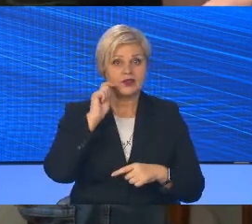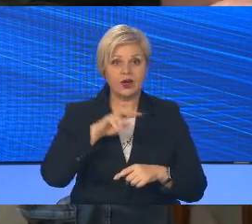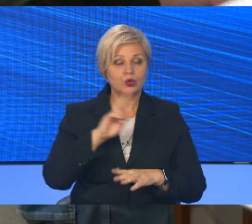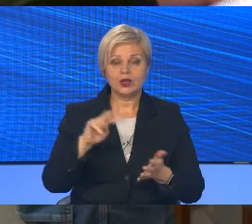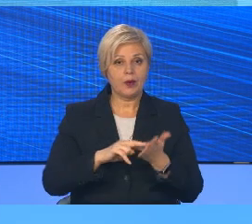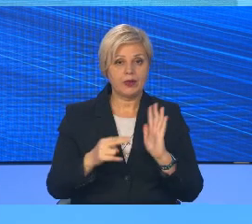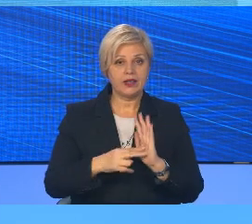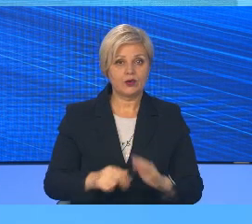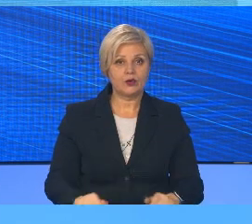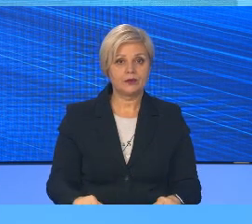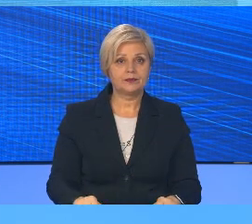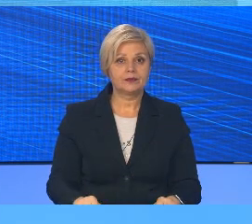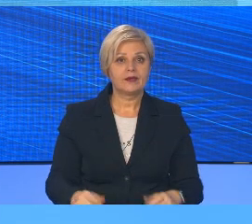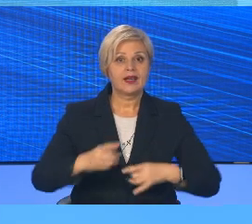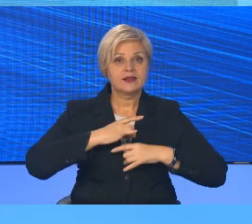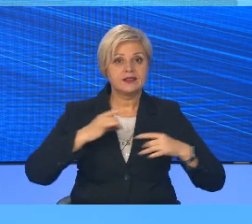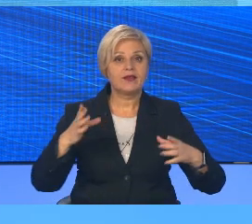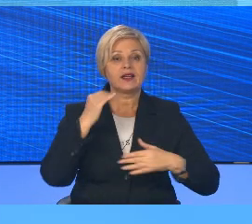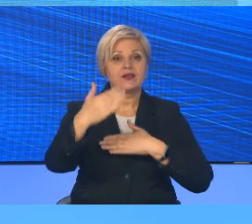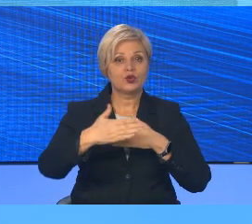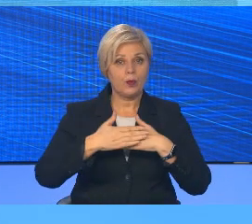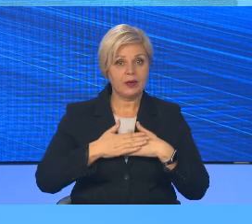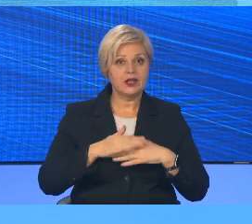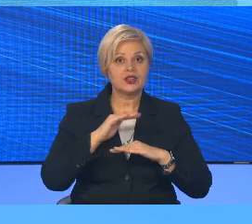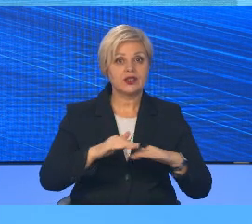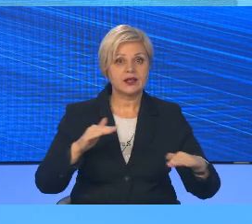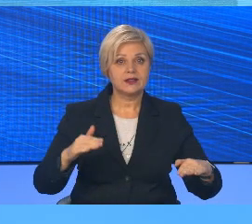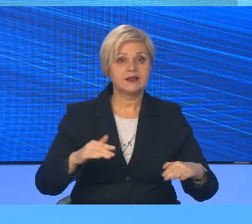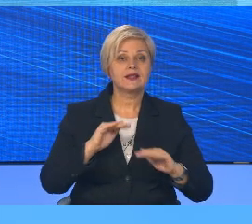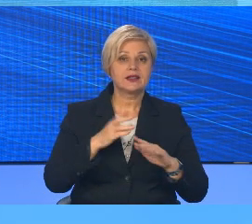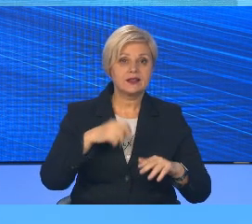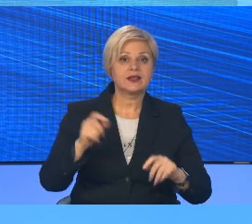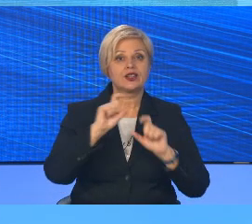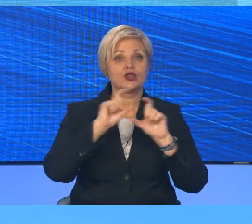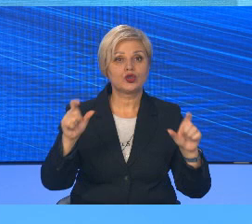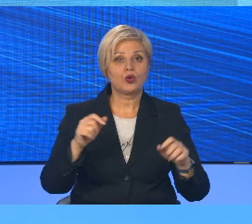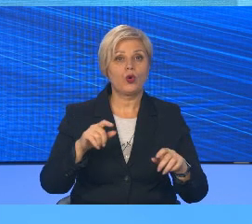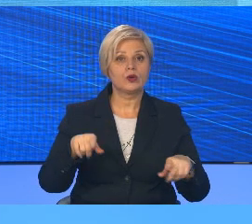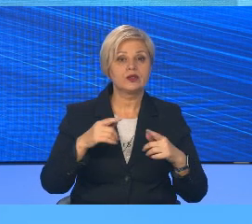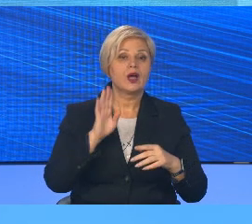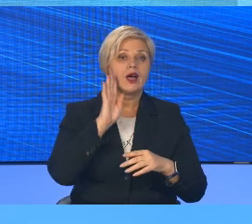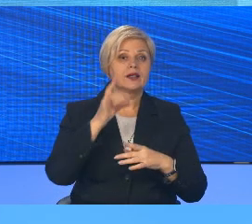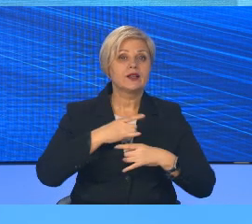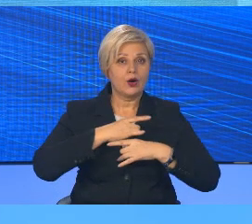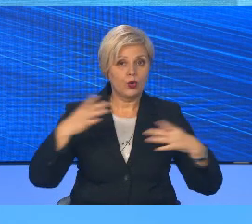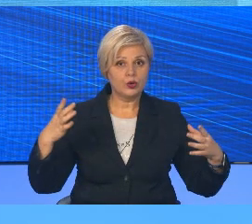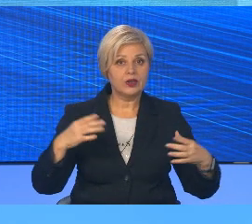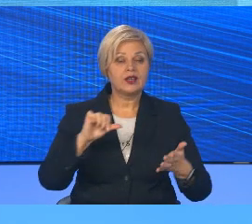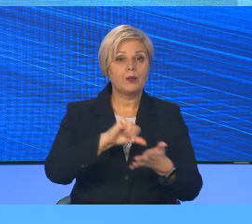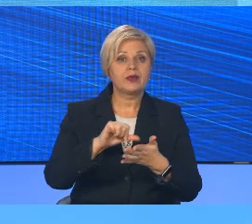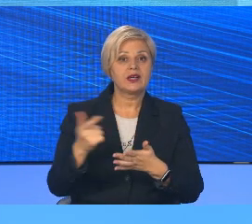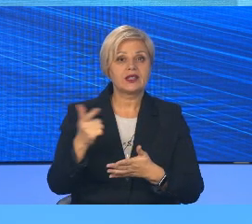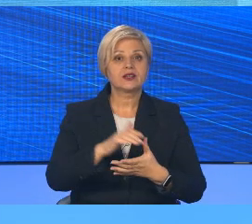не плануют. Свято все ближе. Дитячие садки и школы ладят новогодние ранишники. Представники